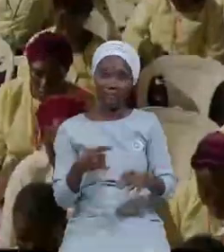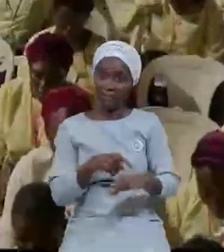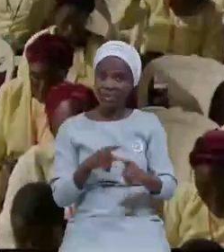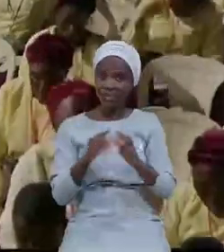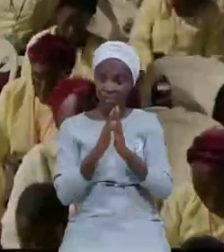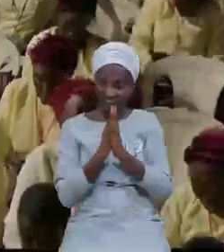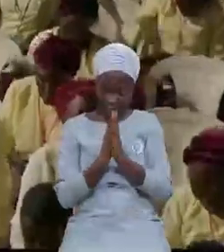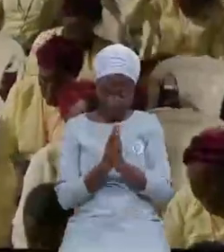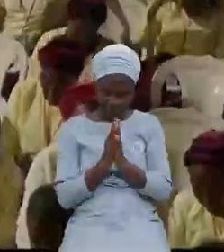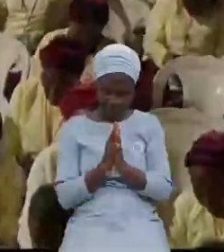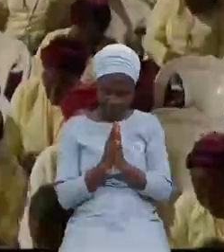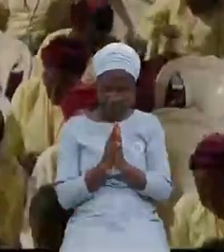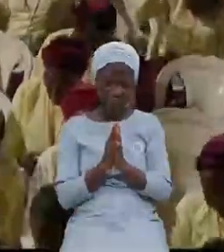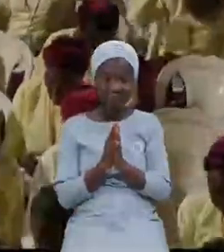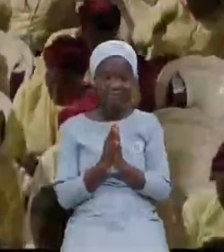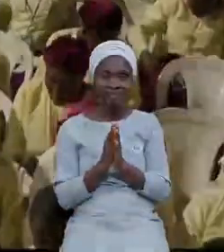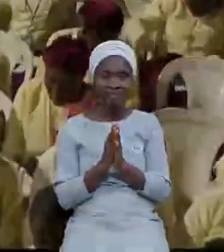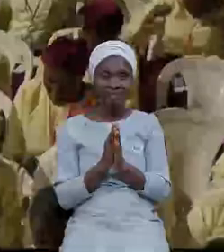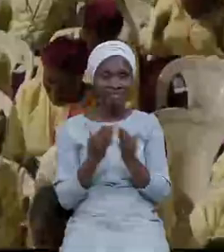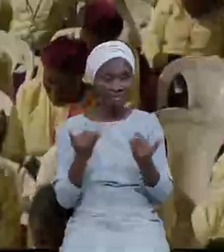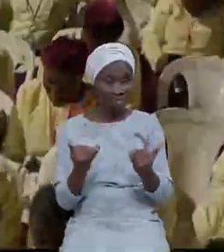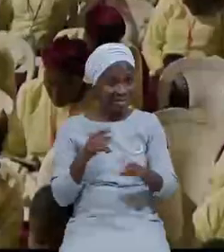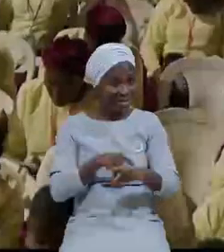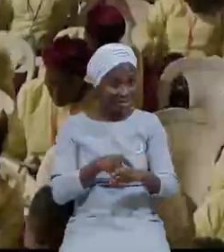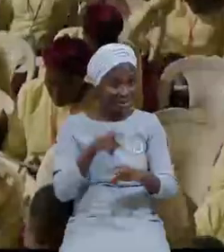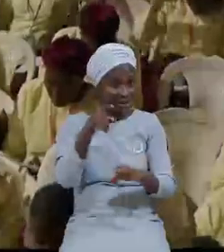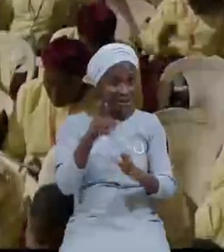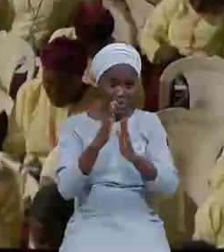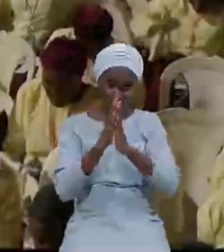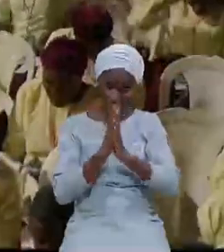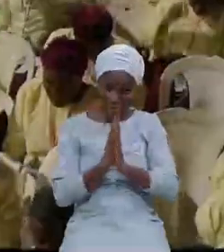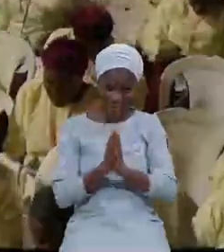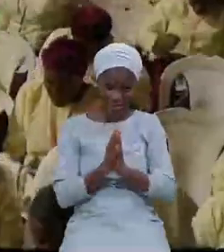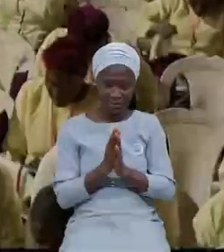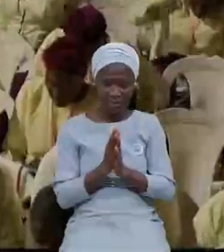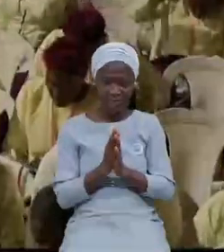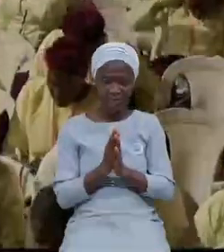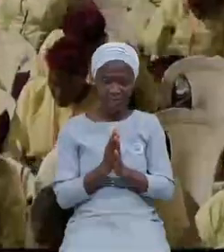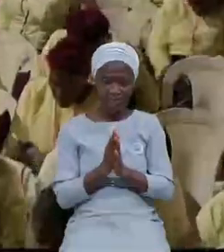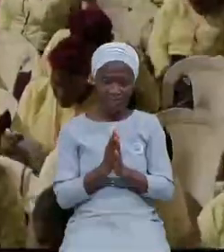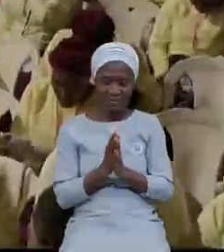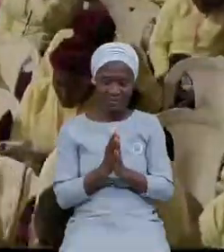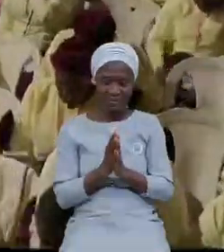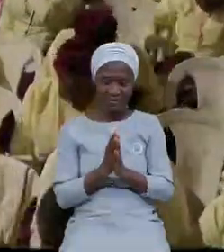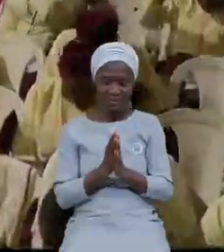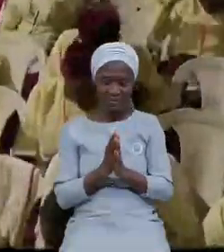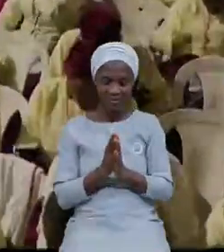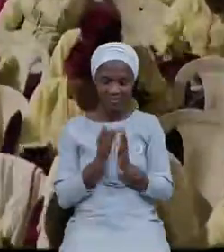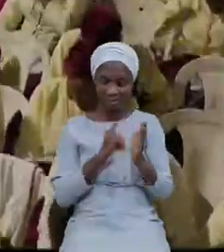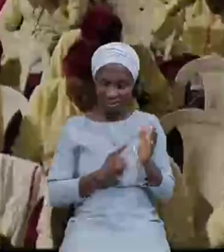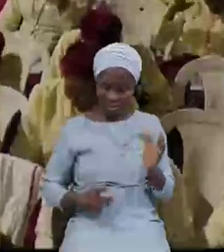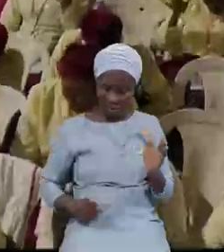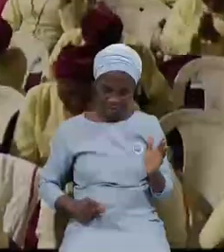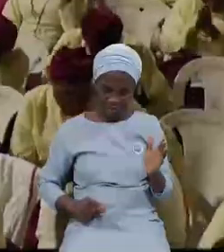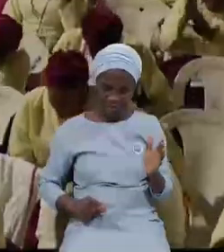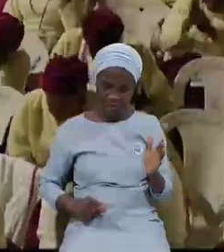baissée les yeux fermés la tête baissée les yeux fermés